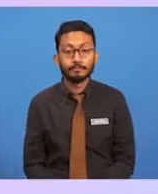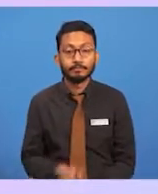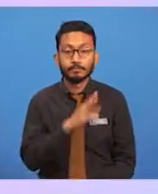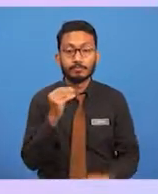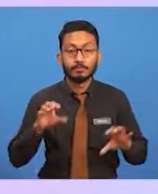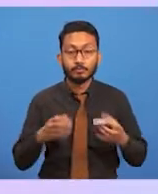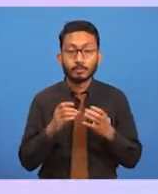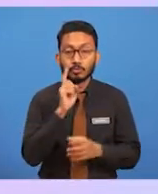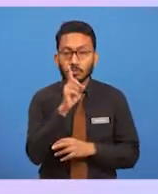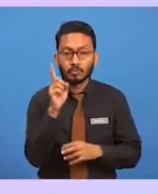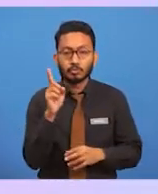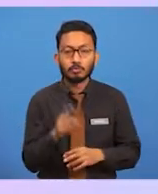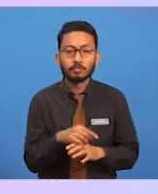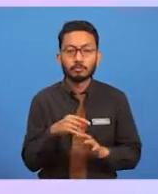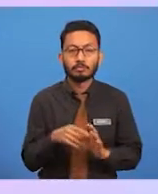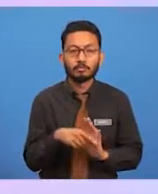perkara.